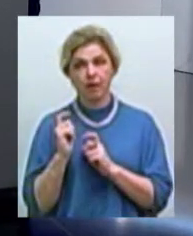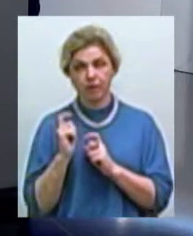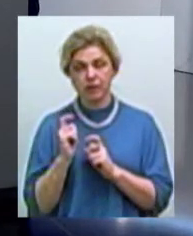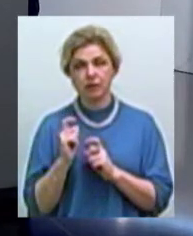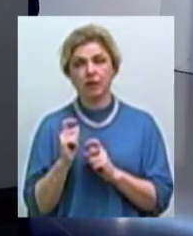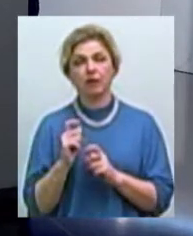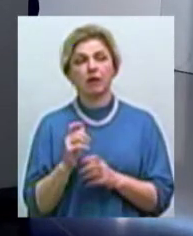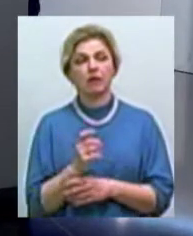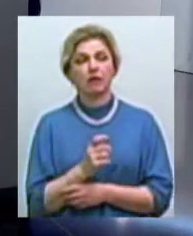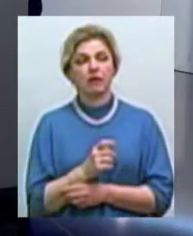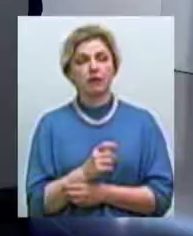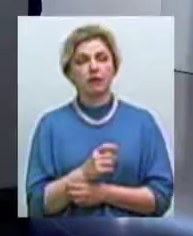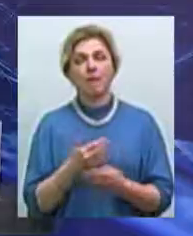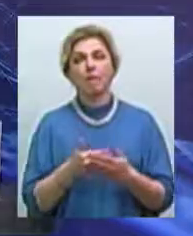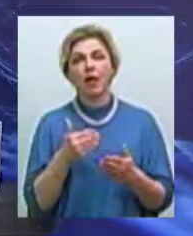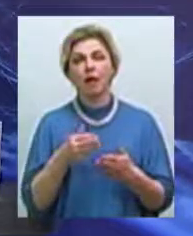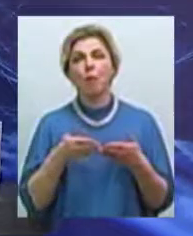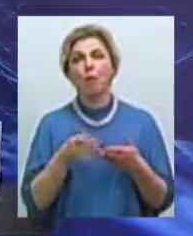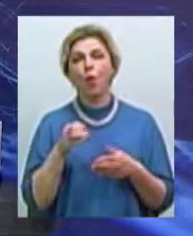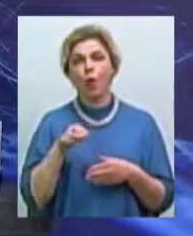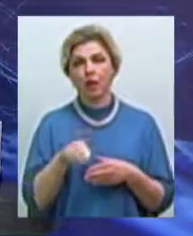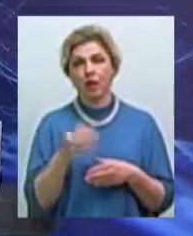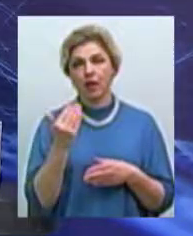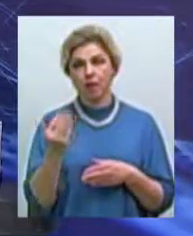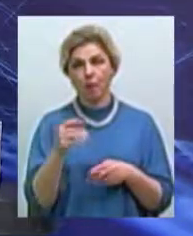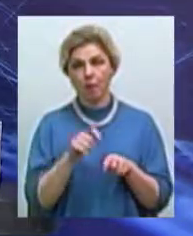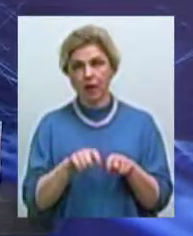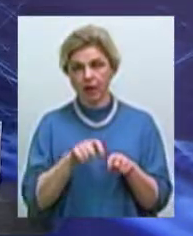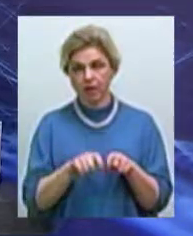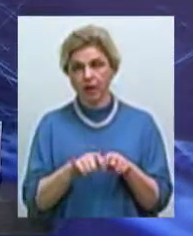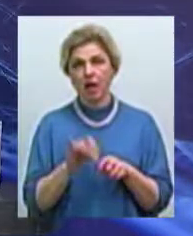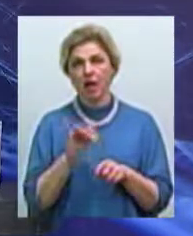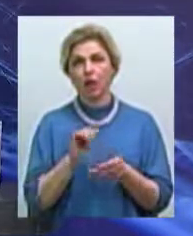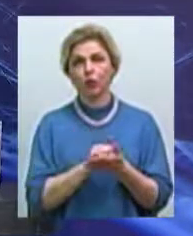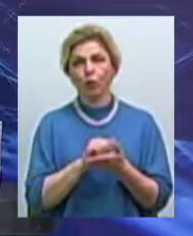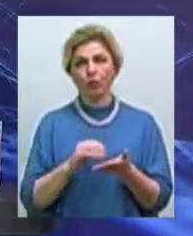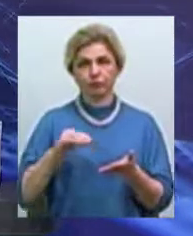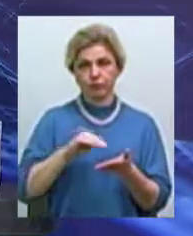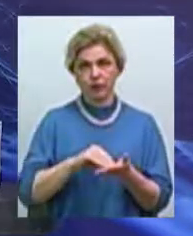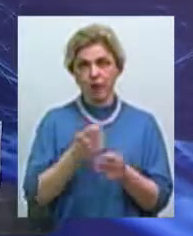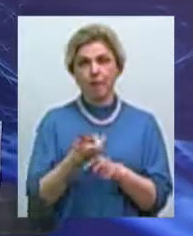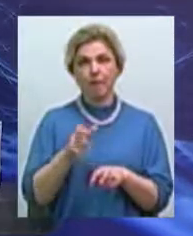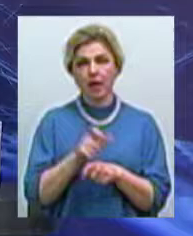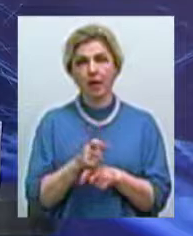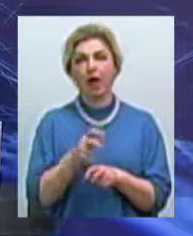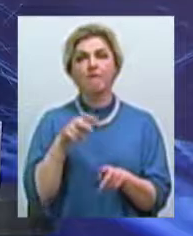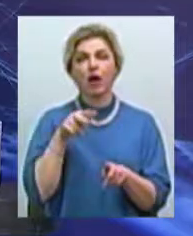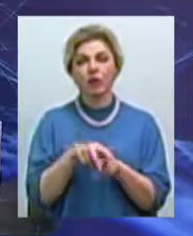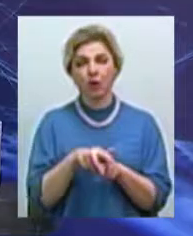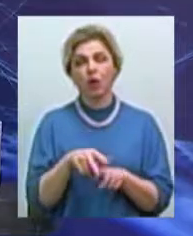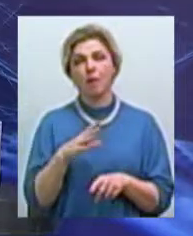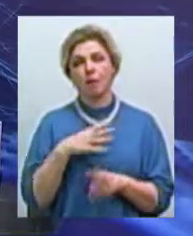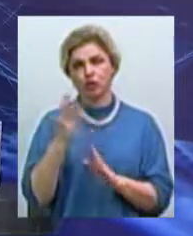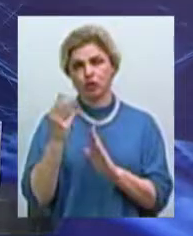порт, перед портом його перевірили, задокументували перевантаження. Сьогодні ми йому винесли вже по новим штрафним